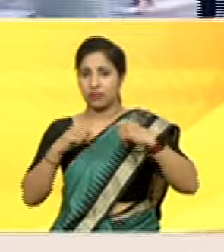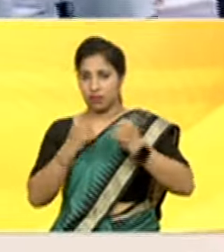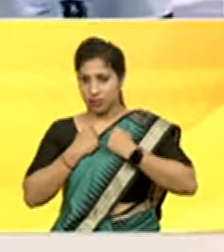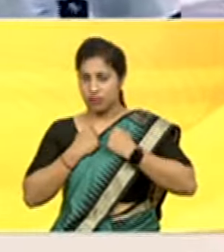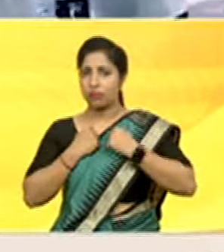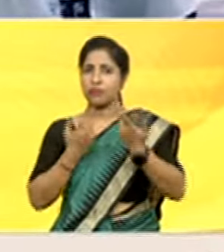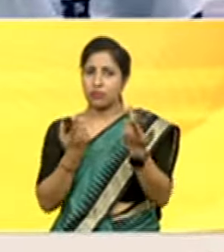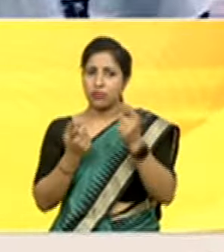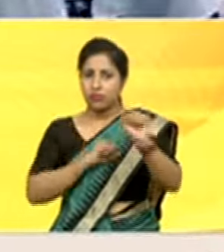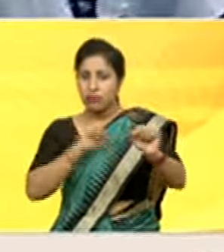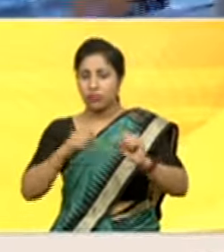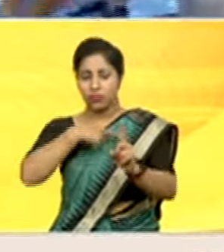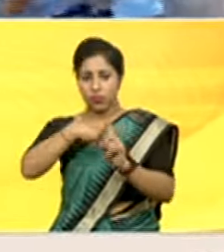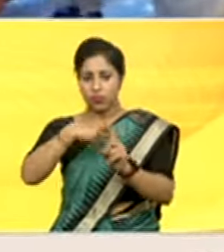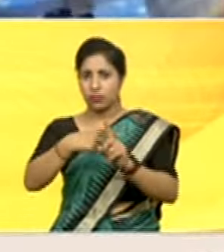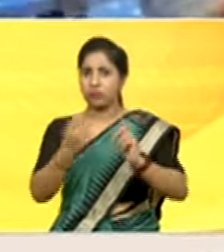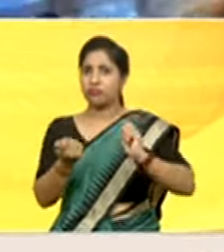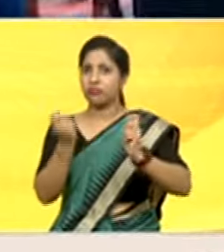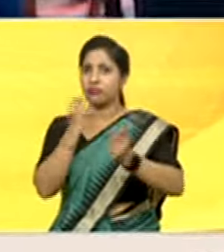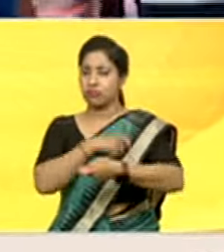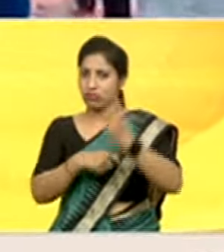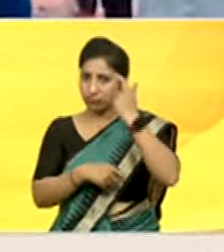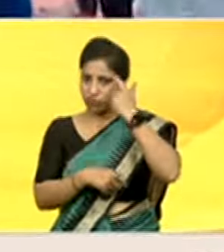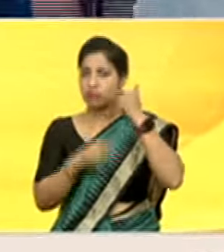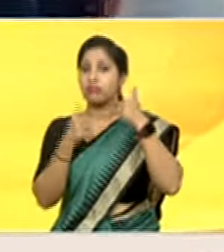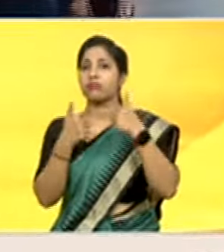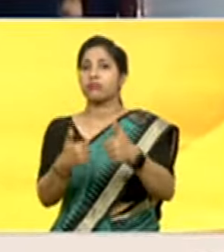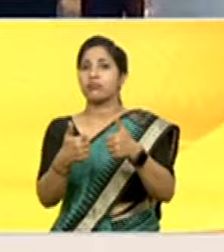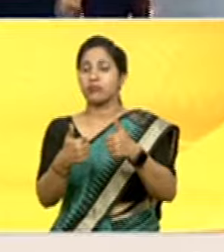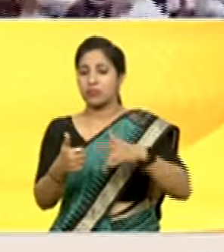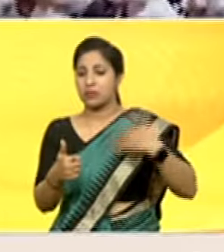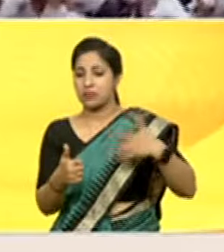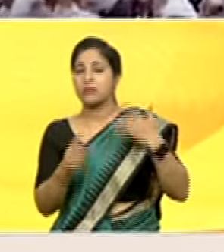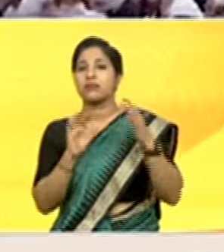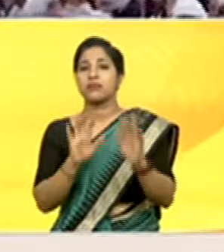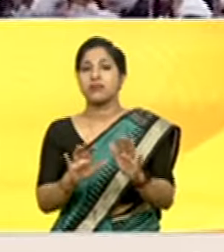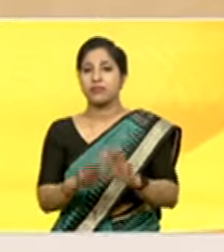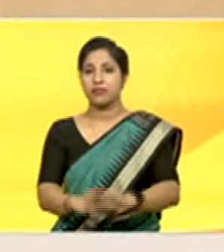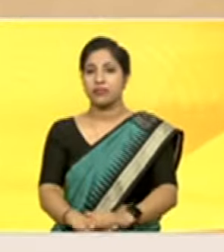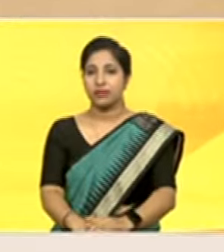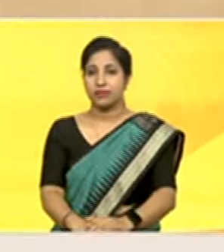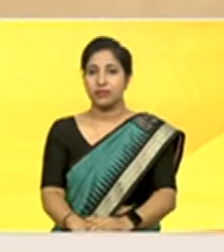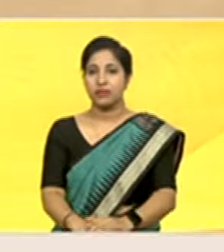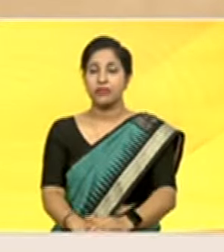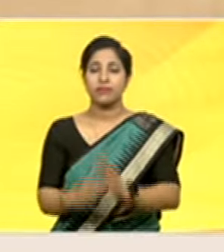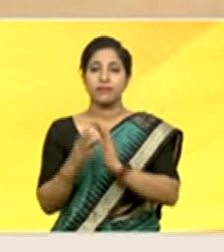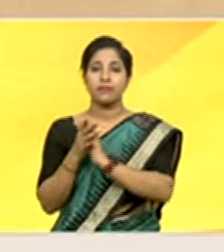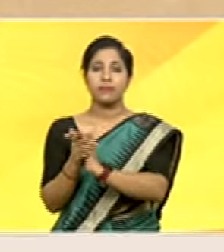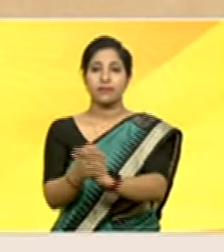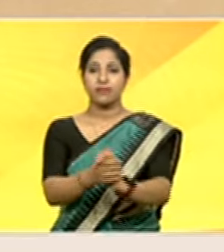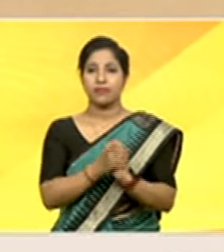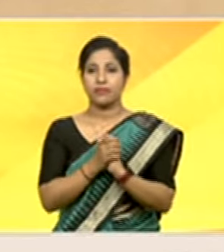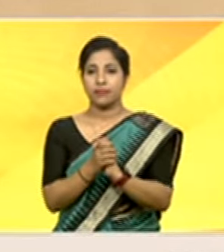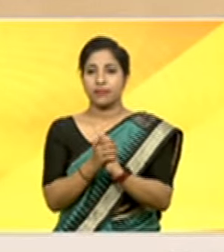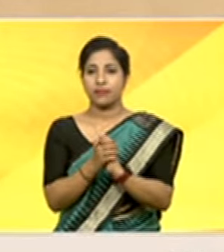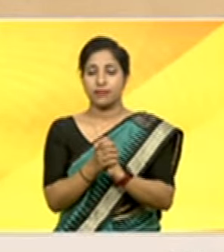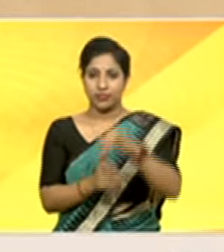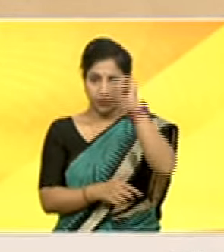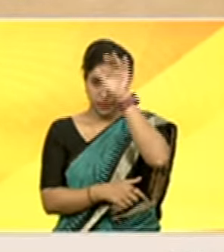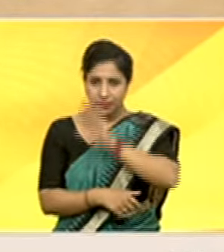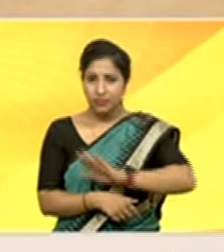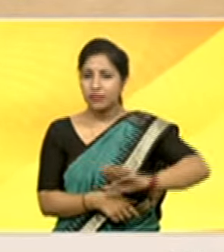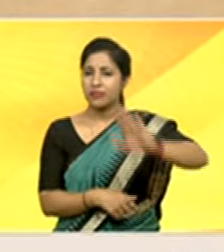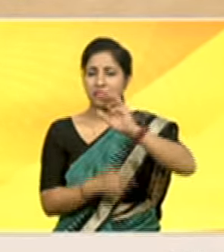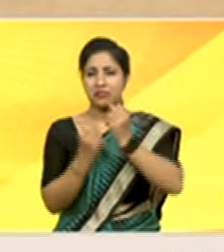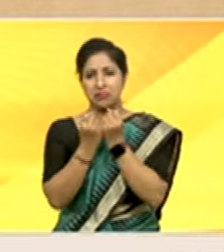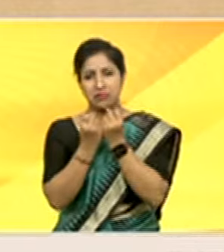सकारात्पक बदलावों को जुरूर महसूस करेंगे। साथ्यों भारत के